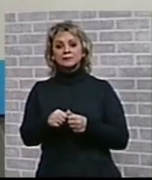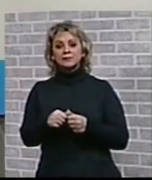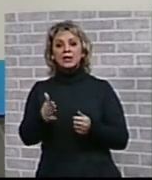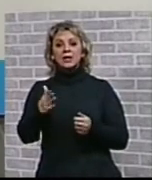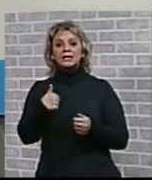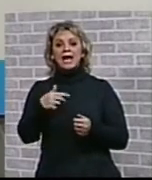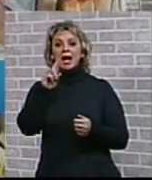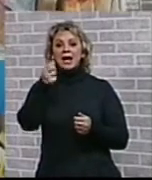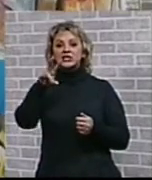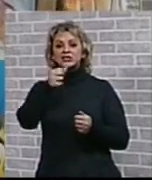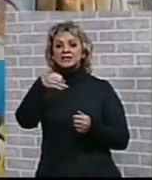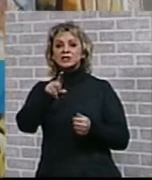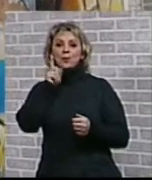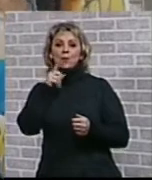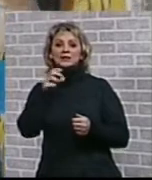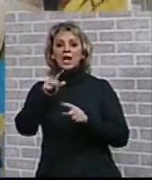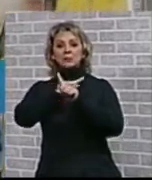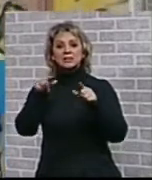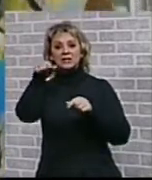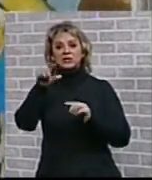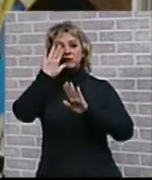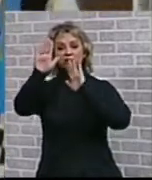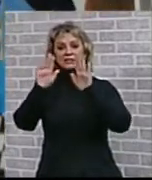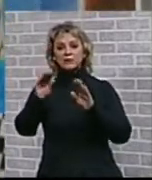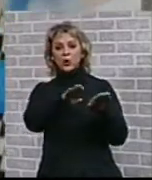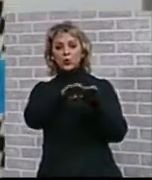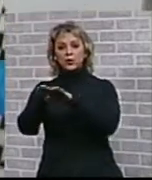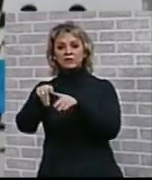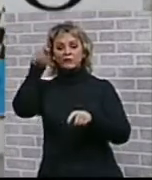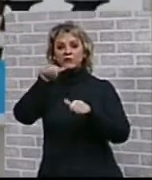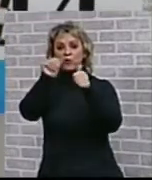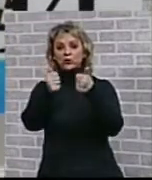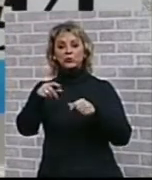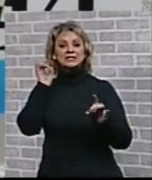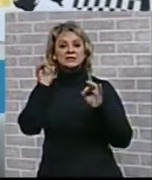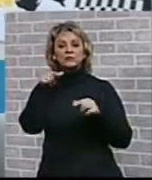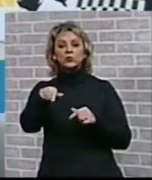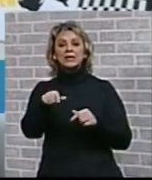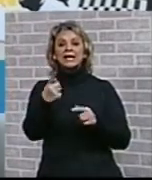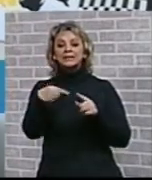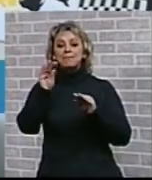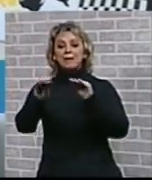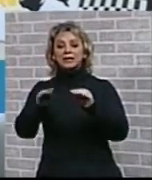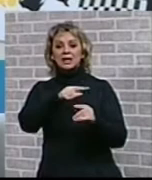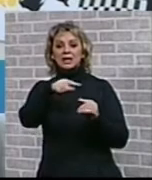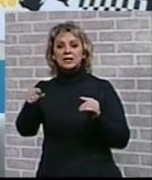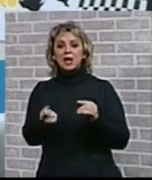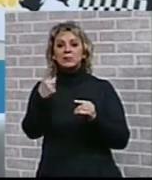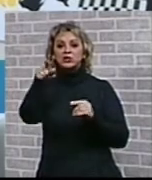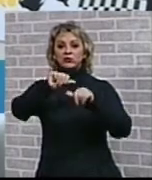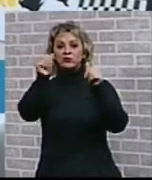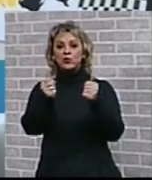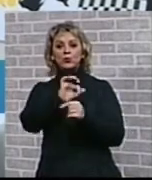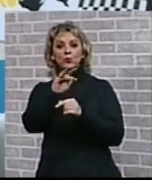Я Кандинский. Молодые абстракционисты выставкой уравняли форму и звук. Пятные линии начинают обретать форму